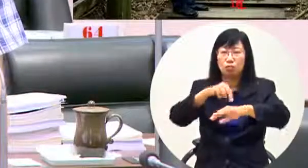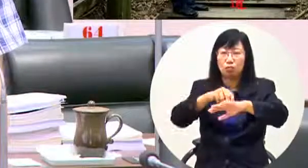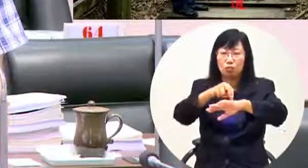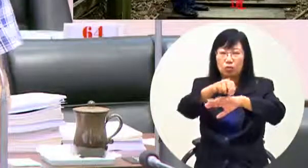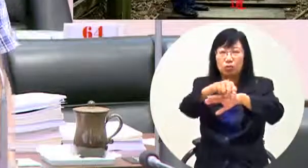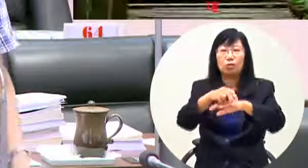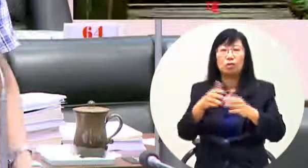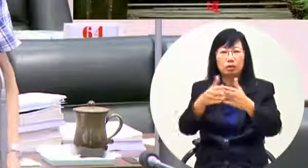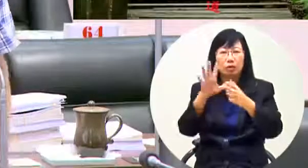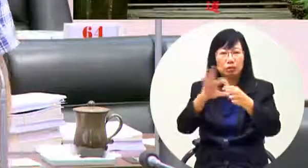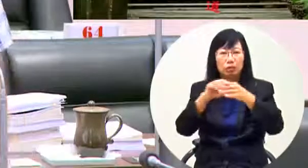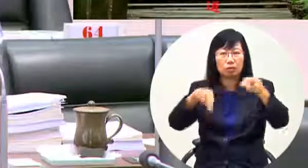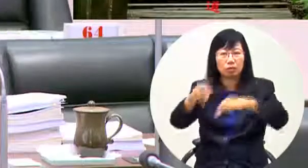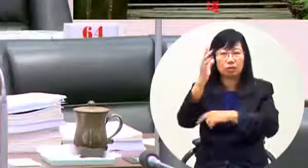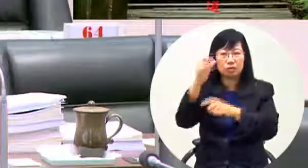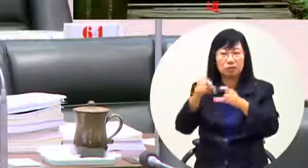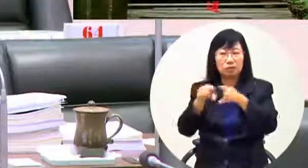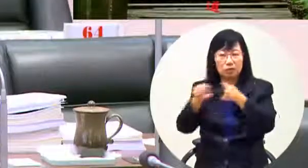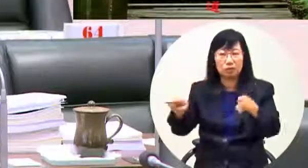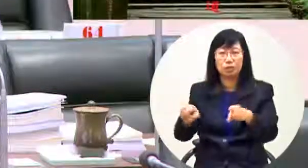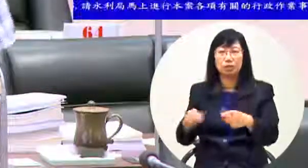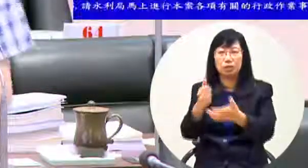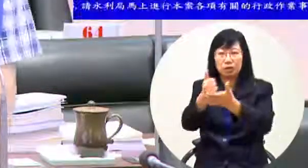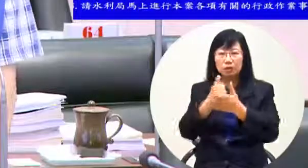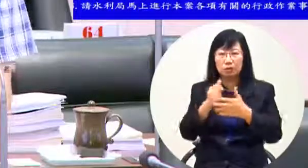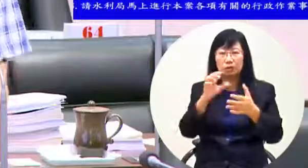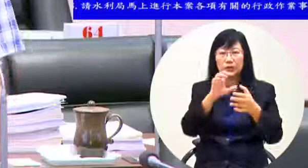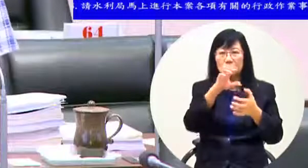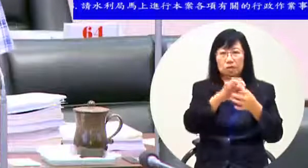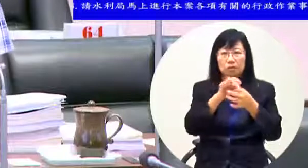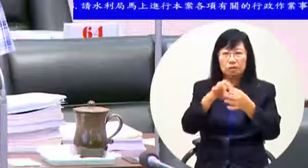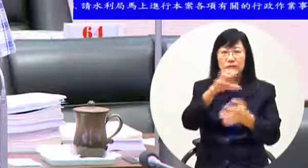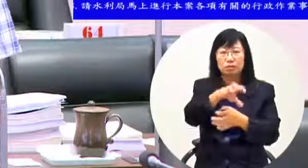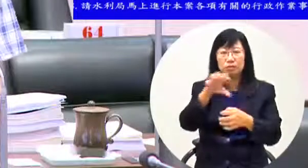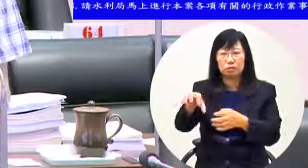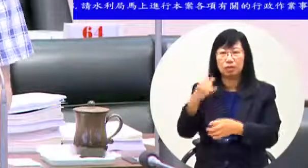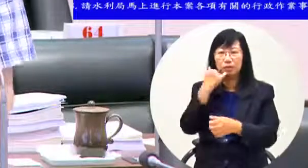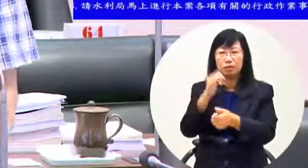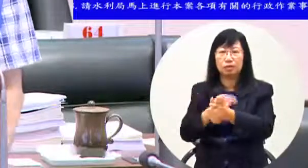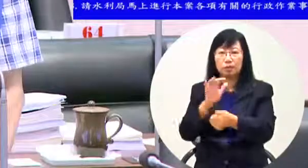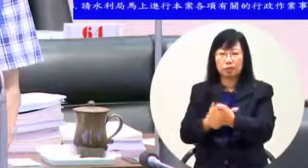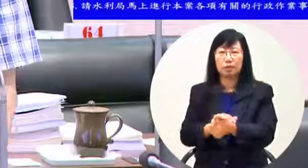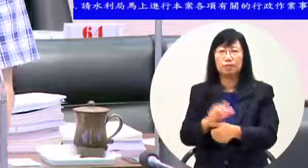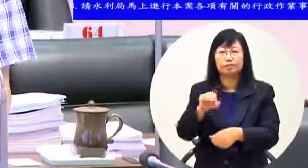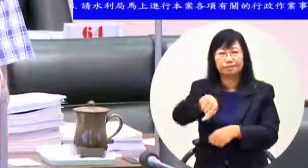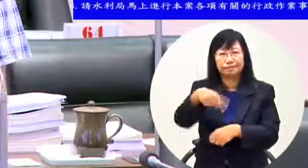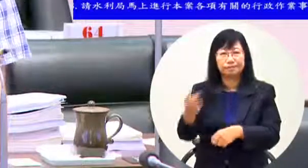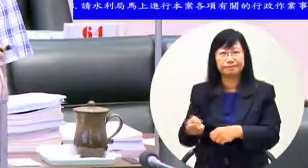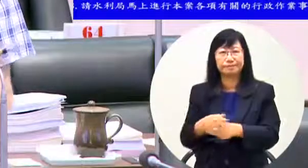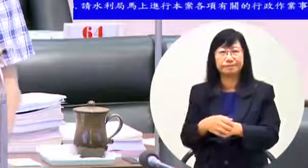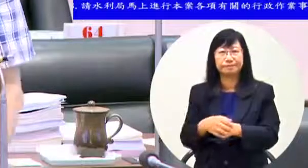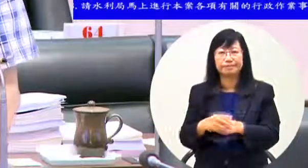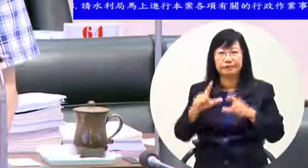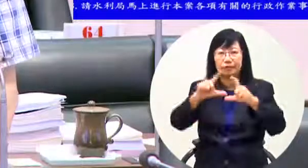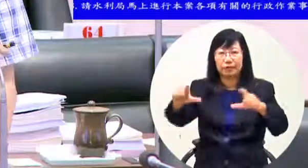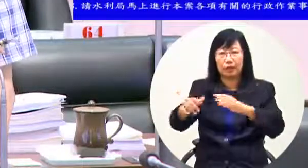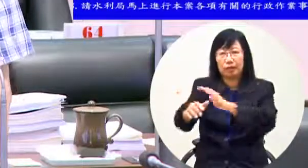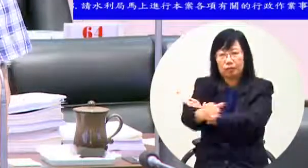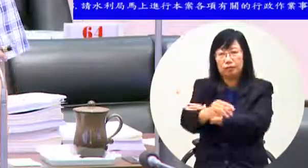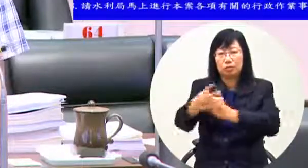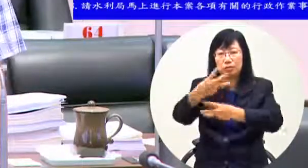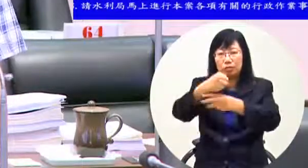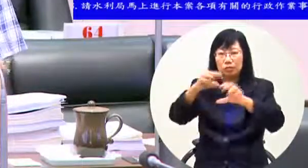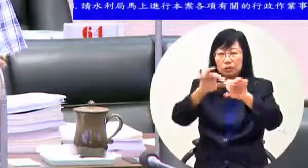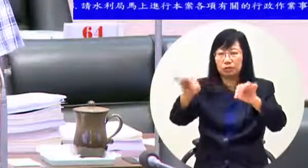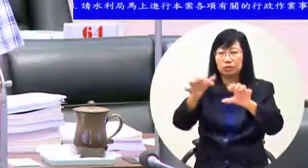哦追踪一下哈。再下一个是这样吗？大右昌地区、低洼地区哦，跟